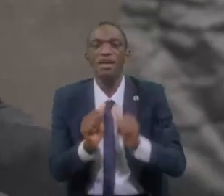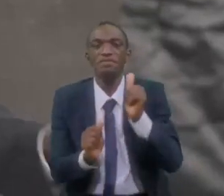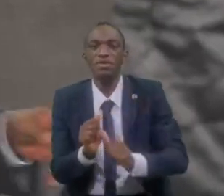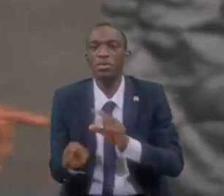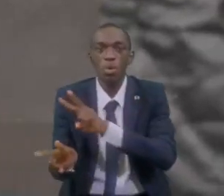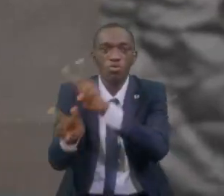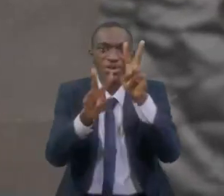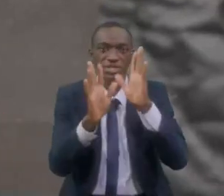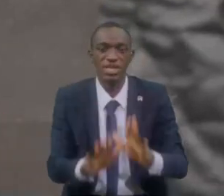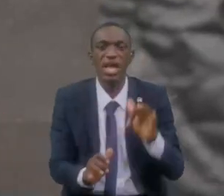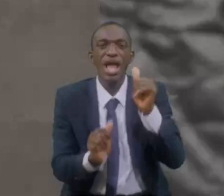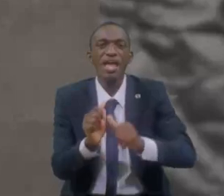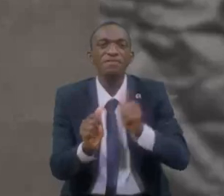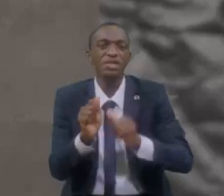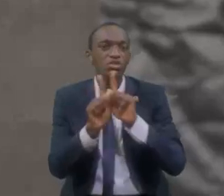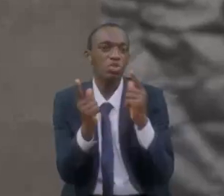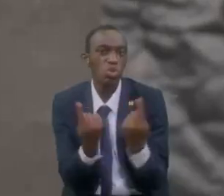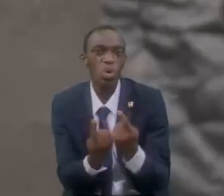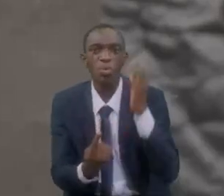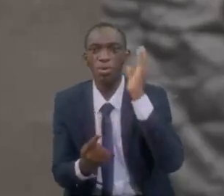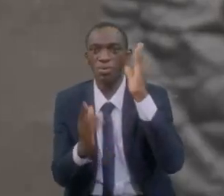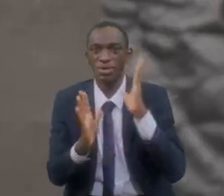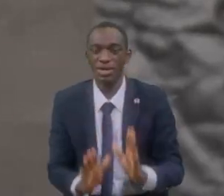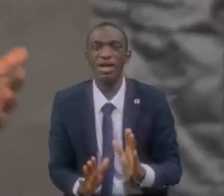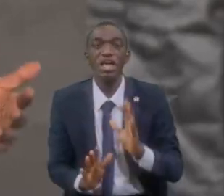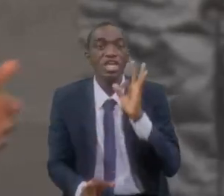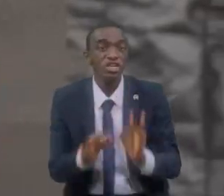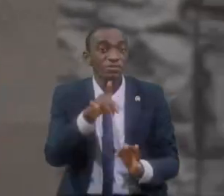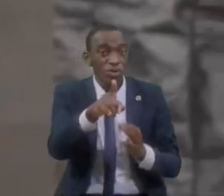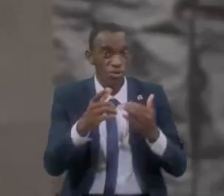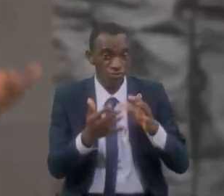à chaque pasteur de groupe, si tu trouves quelque chose